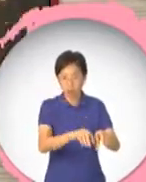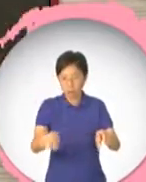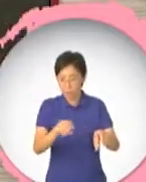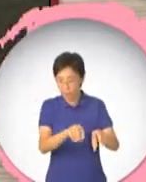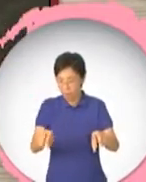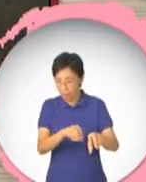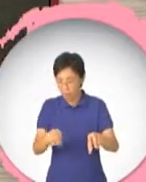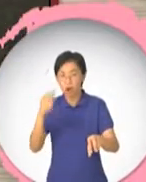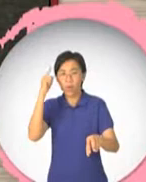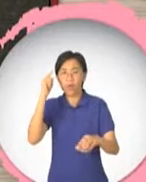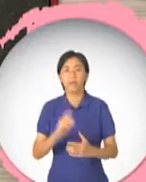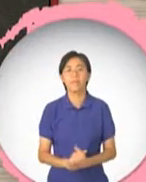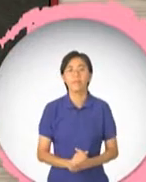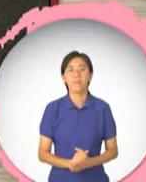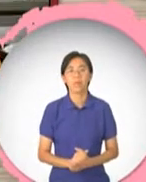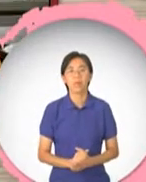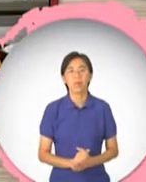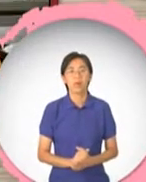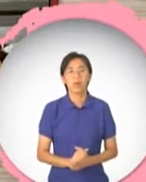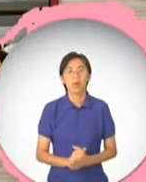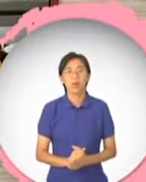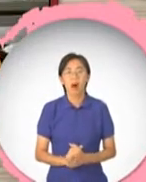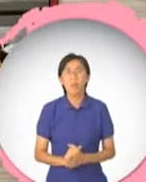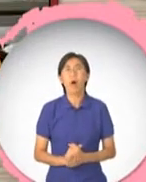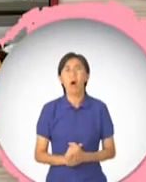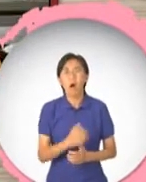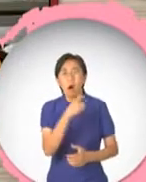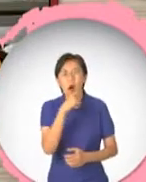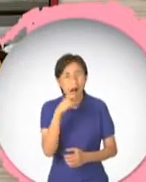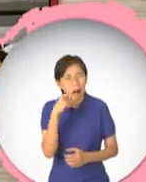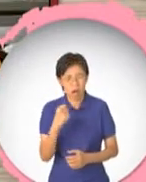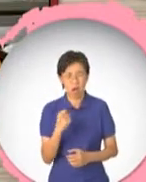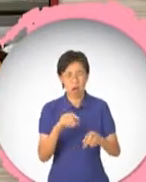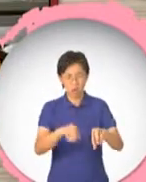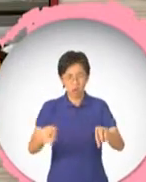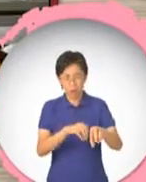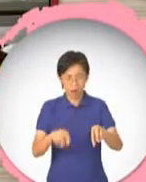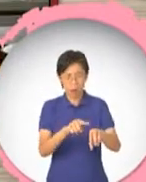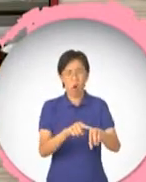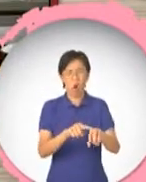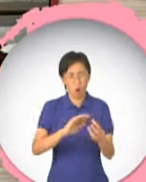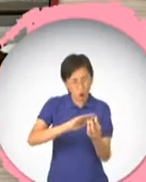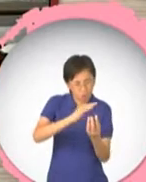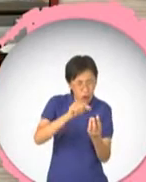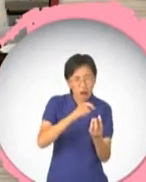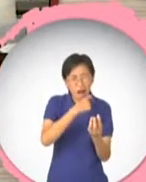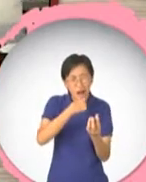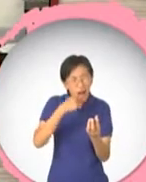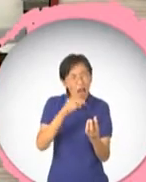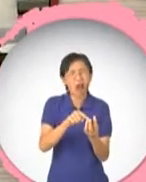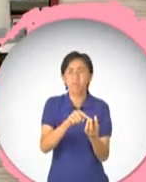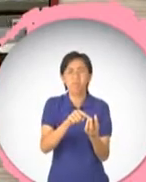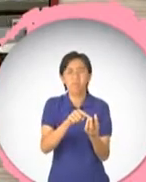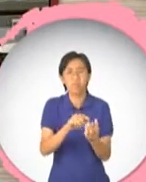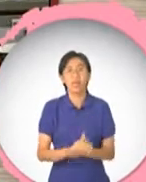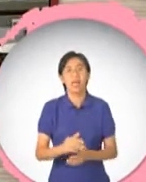นะคะถ้าอากาศมันแห้งหรือว่ากลัวก้อนโดเนี่ยมันจะแห้งหรือกระด้างเกินไปขณะที่ทำการพักอาจจะเอ